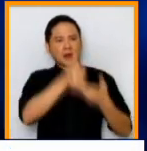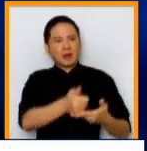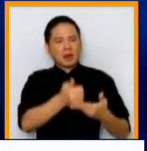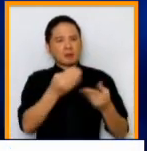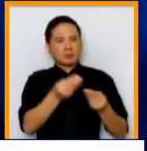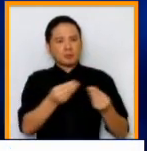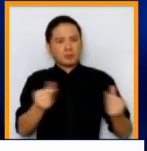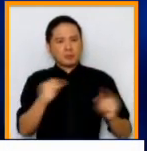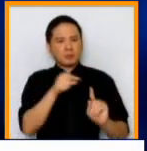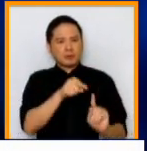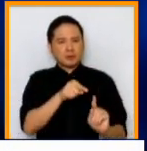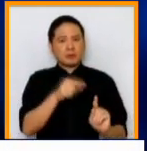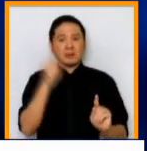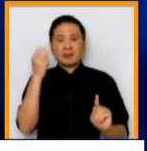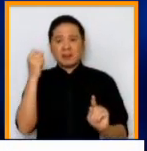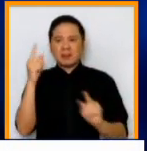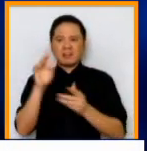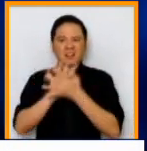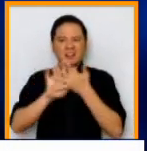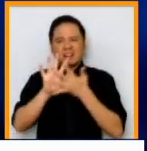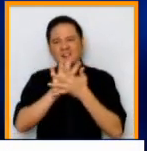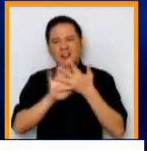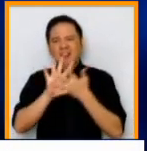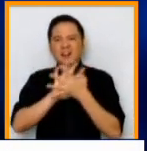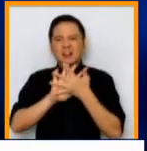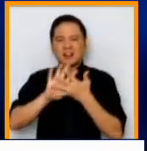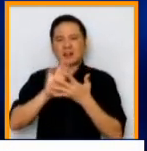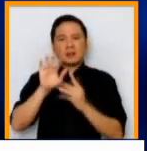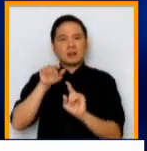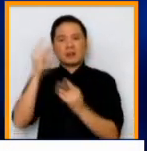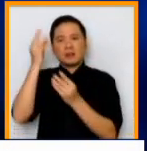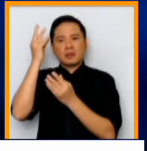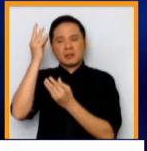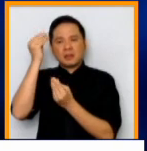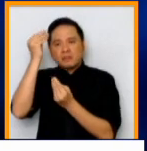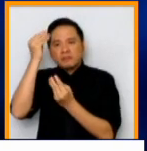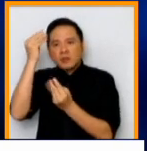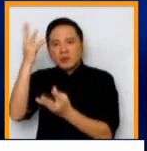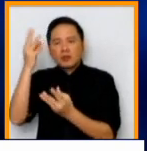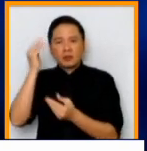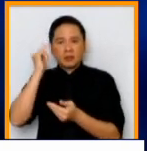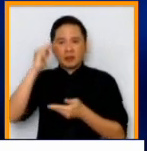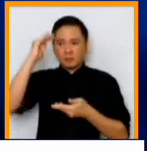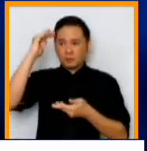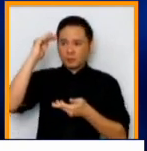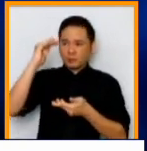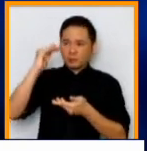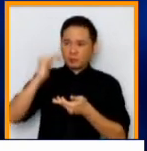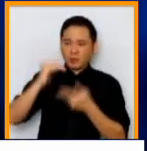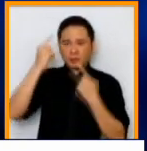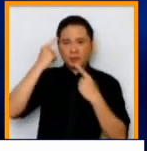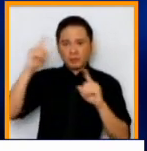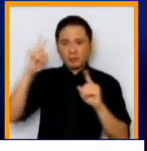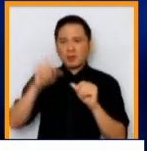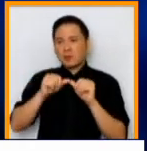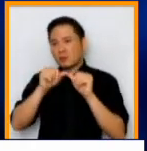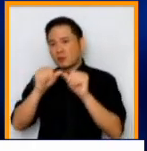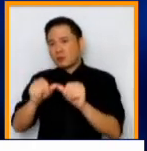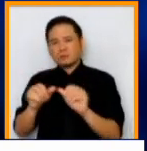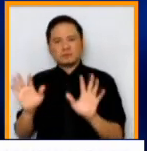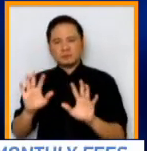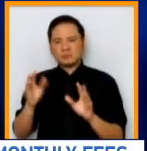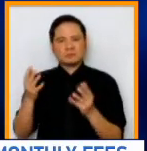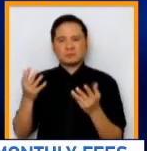malinaw daw sa datos na nababawasan ang proteksyon ng bakuna habang tumatagal. Pero ayon sa WHO, dahil sa